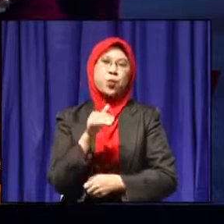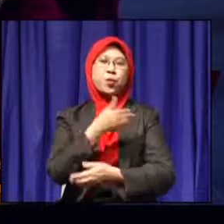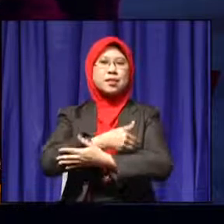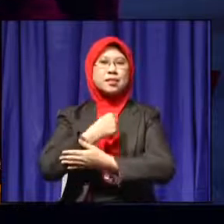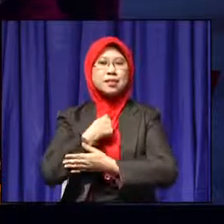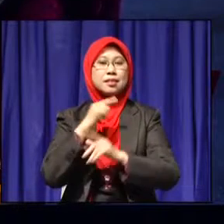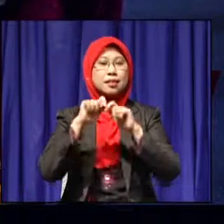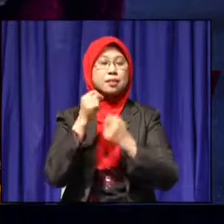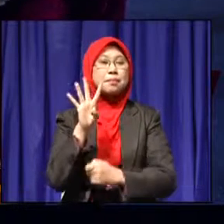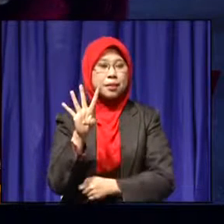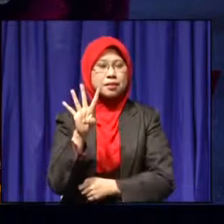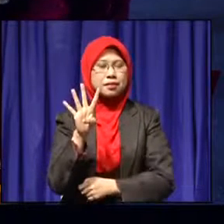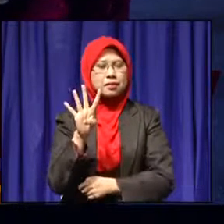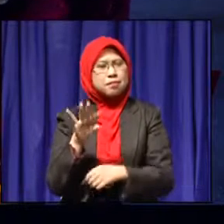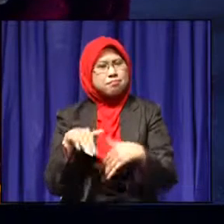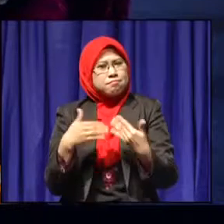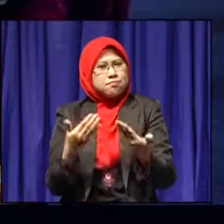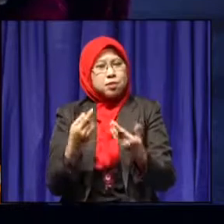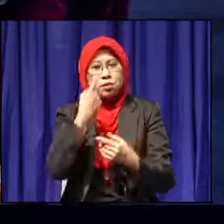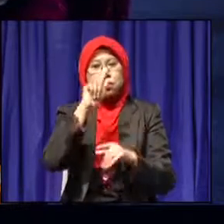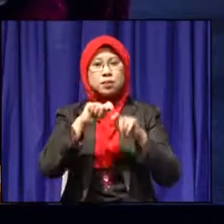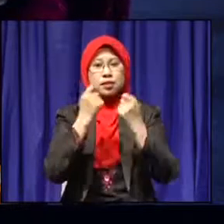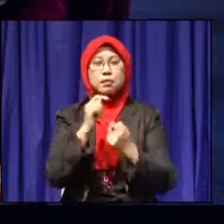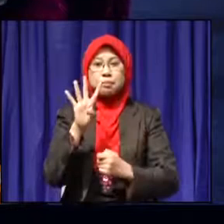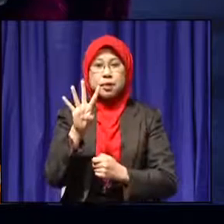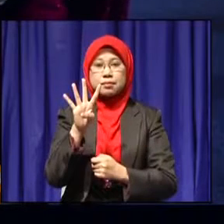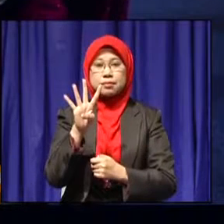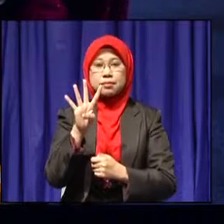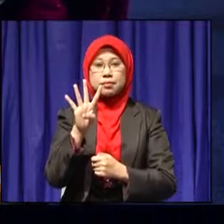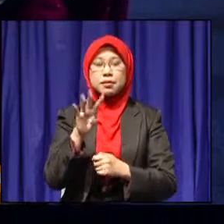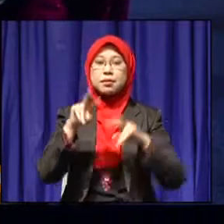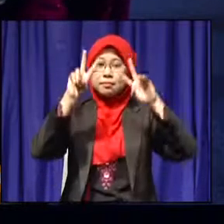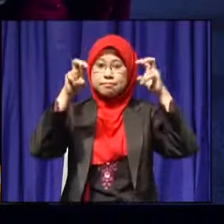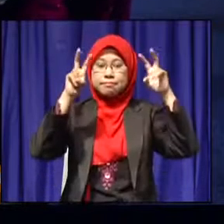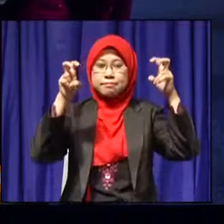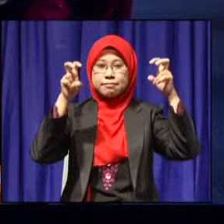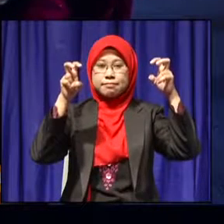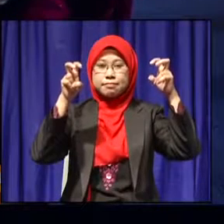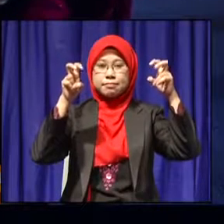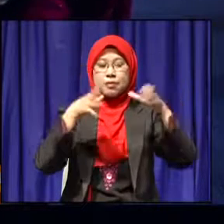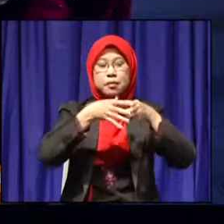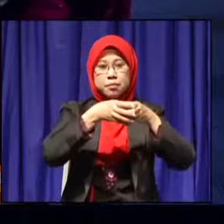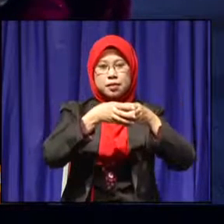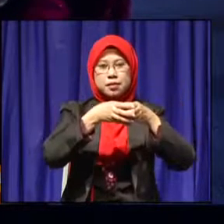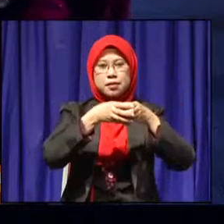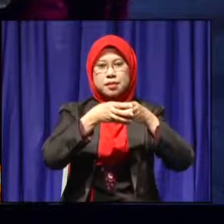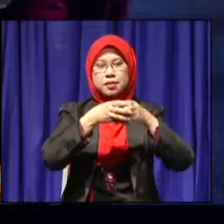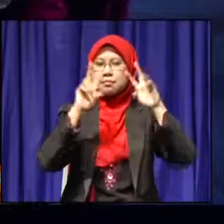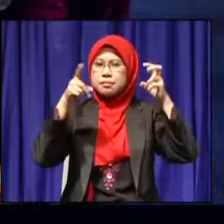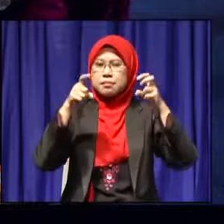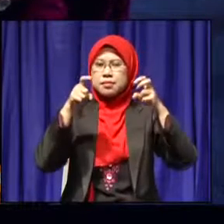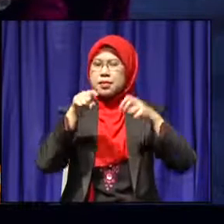sekarang Oh jadi untuk tempat poliklinik subject ataupun al-fiqhi spacefarer mana yang